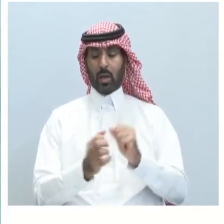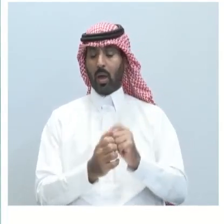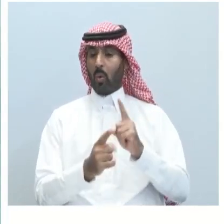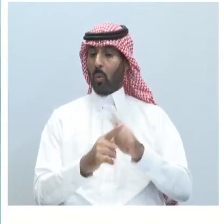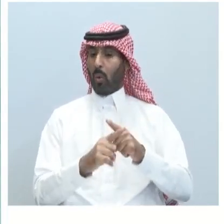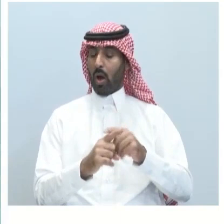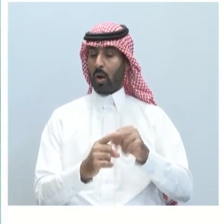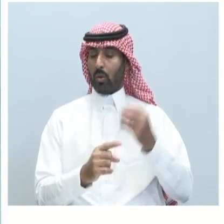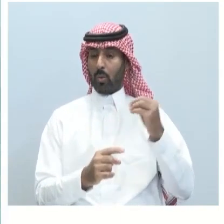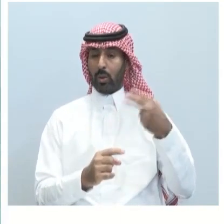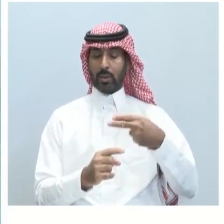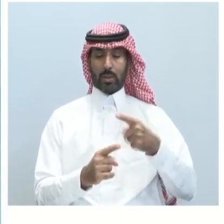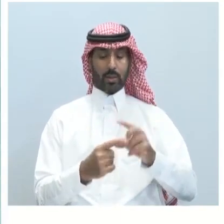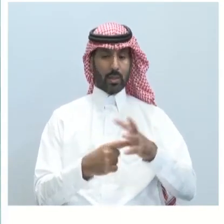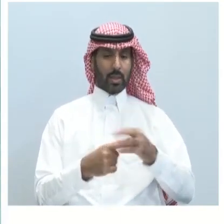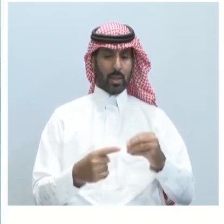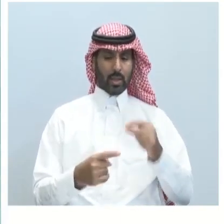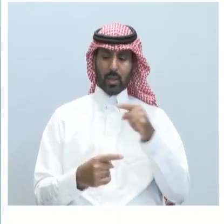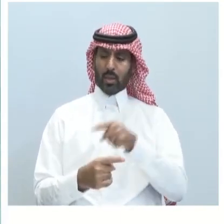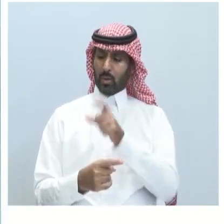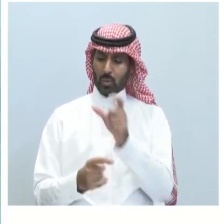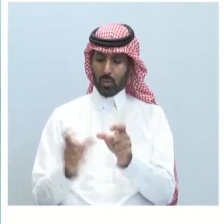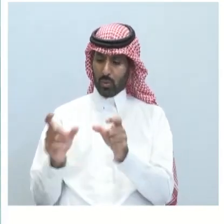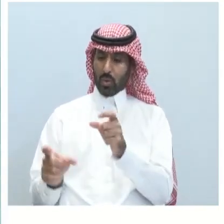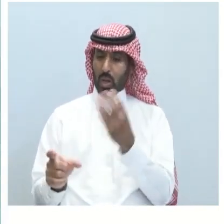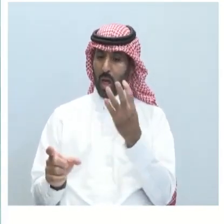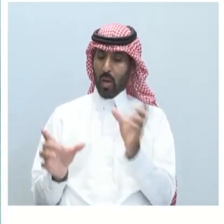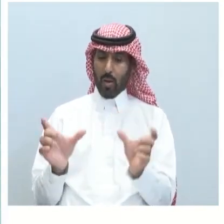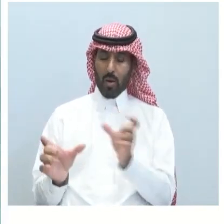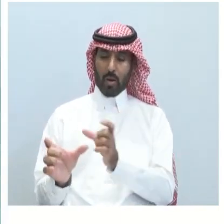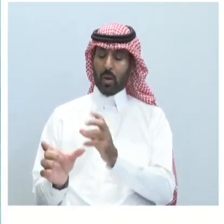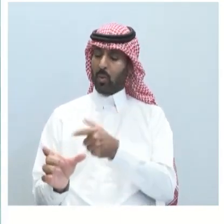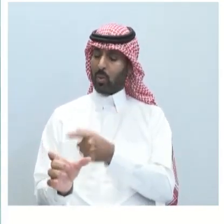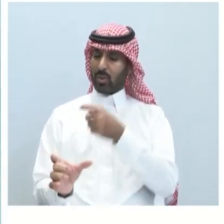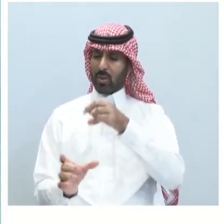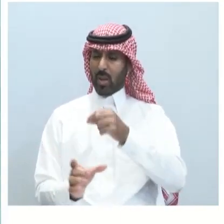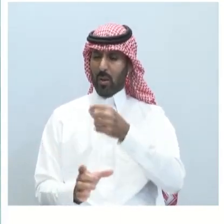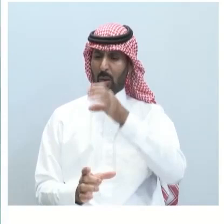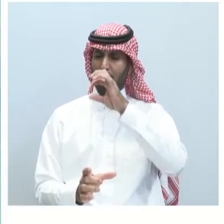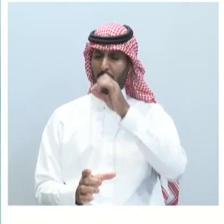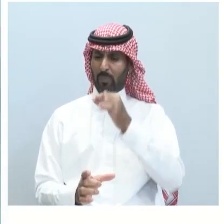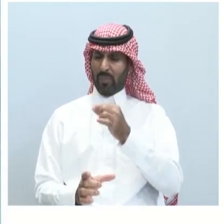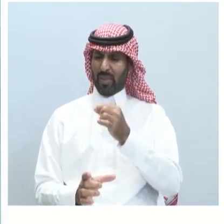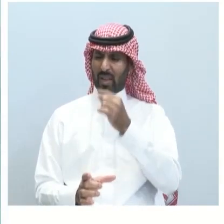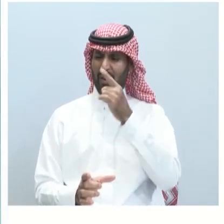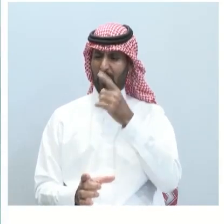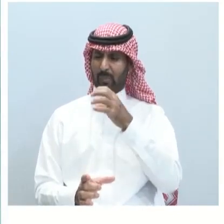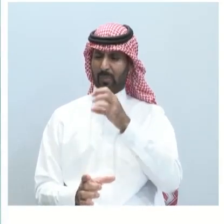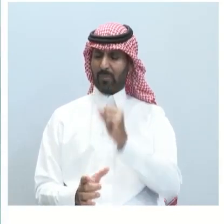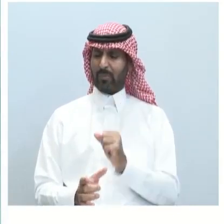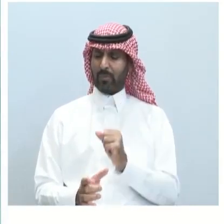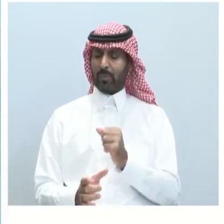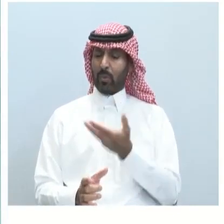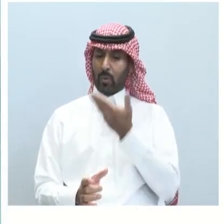يحدد ما اذا كان المحلول حمضيا ام قاعديا ام متعادل اذا في هذه الحاله عندك المساله اللي هو